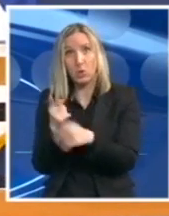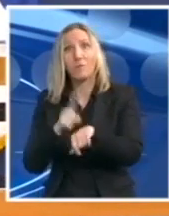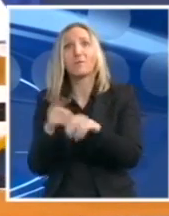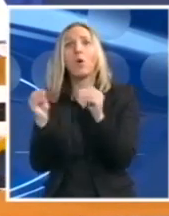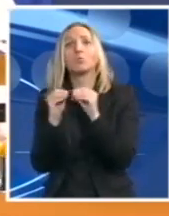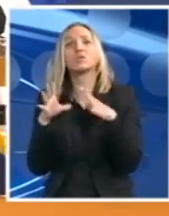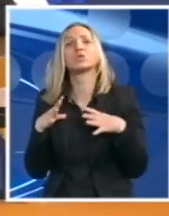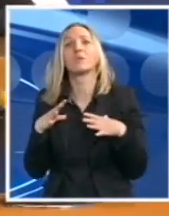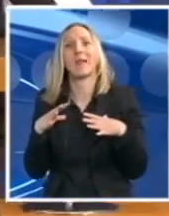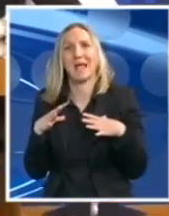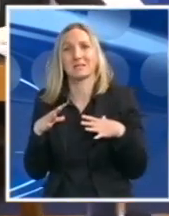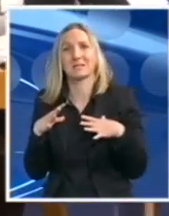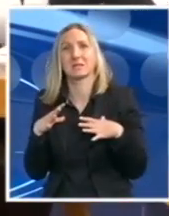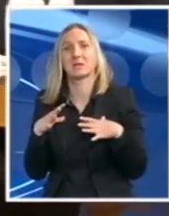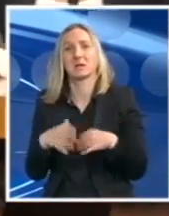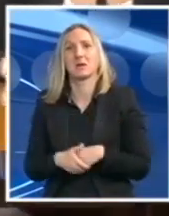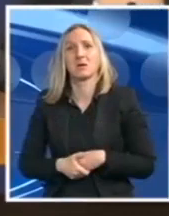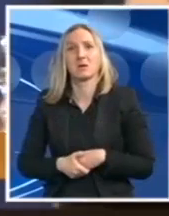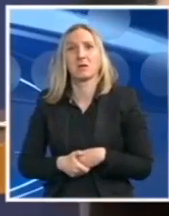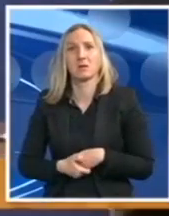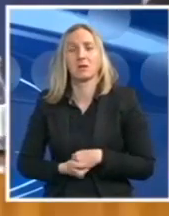uskršnjih praznika